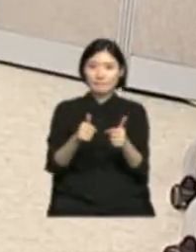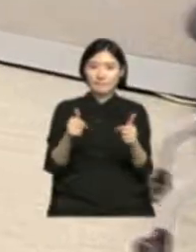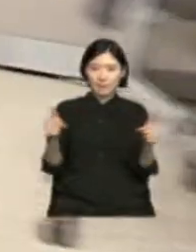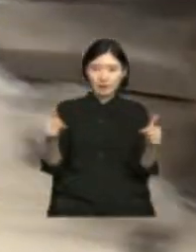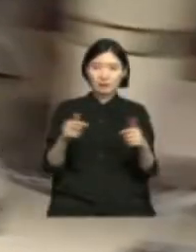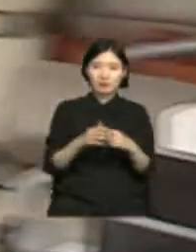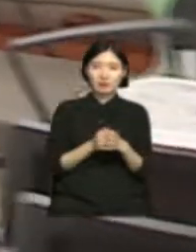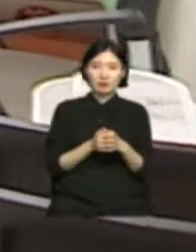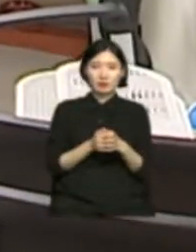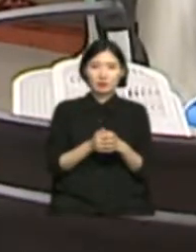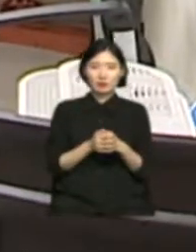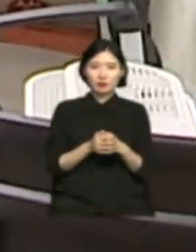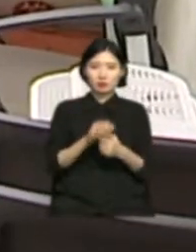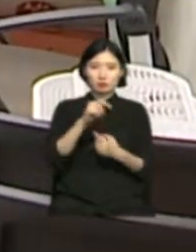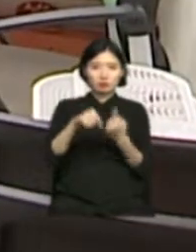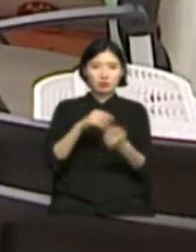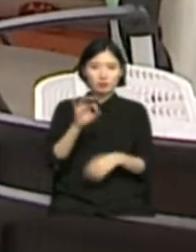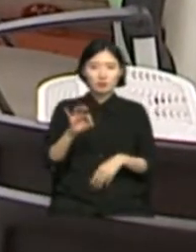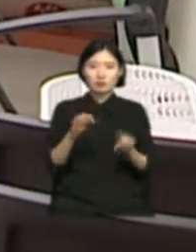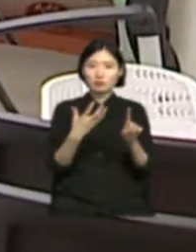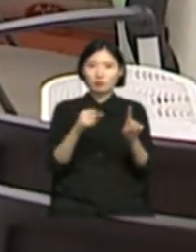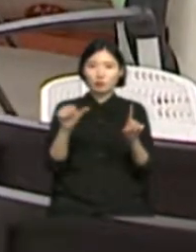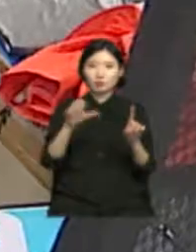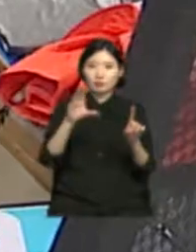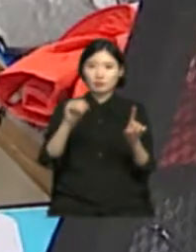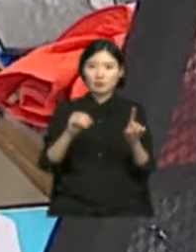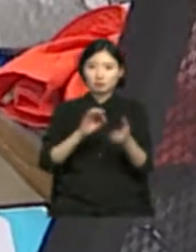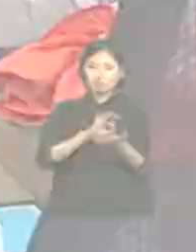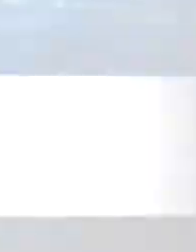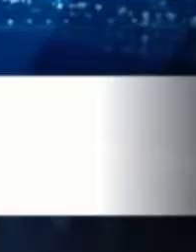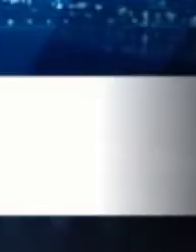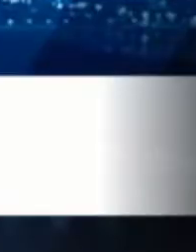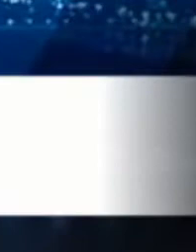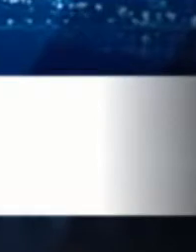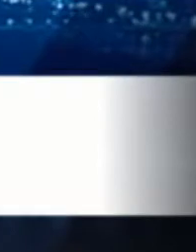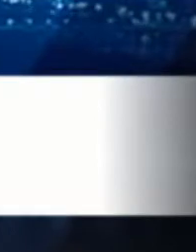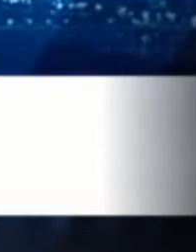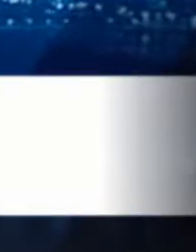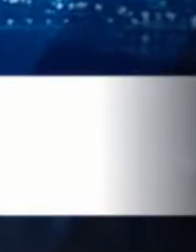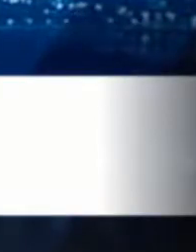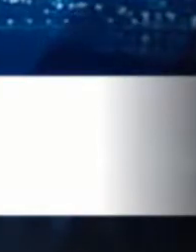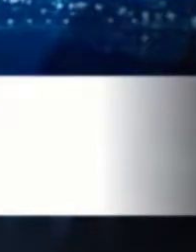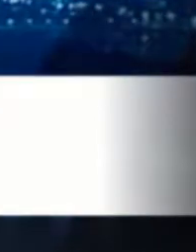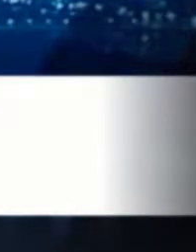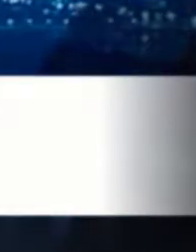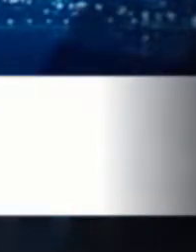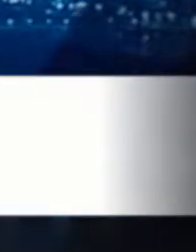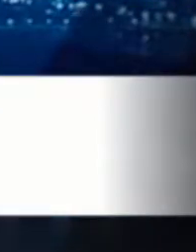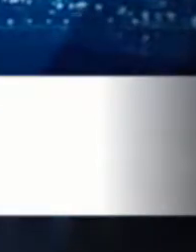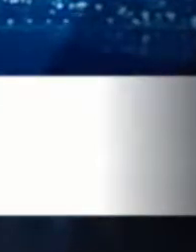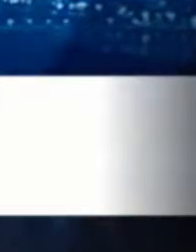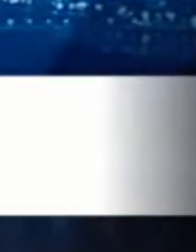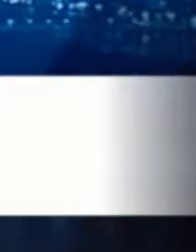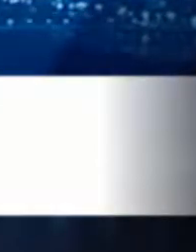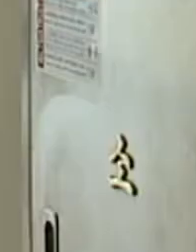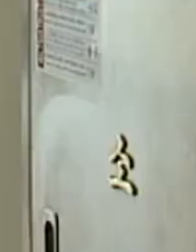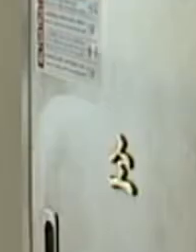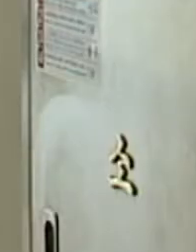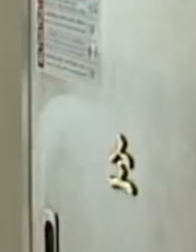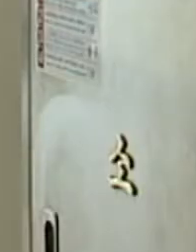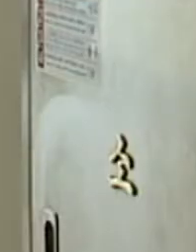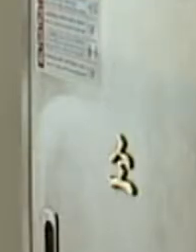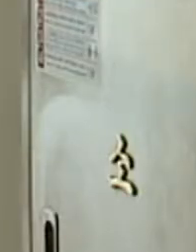주면서 운영비로 만 1억 5천만 원을 쓰고 있는 셈입니다 행안부 치즈를 있는지는 전혀 몰랐다 고 설명했습니다